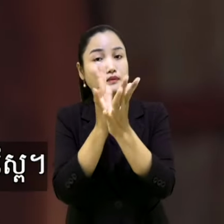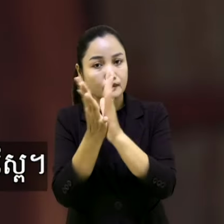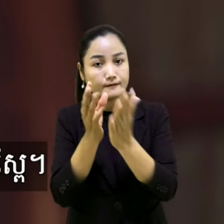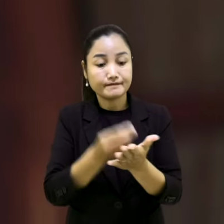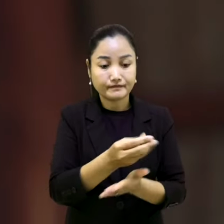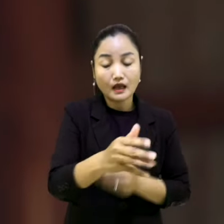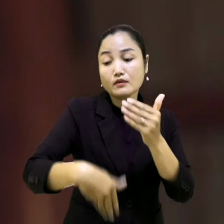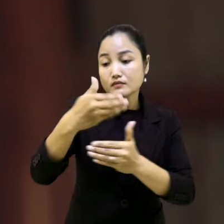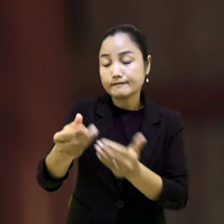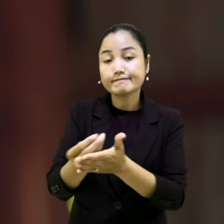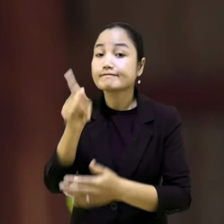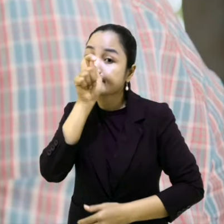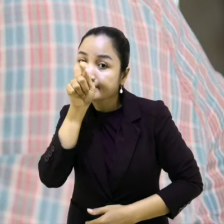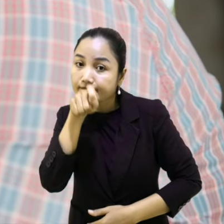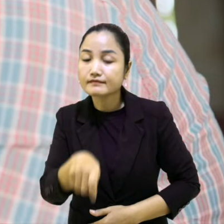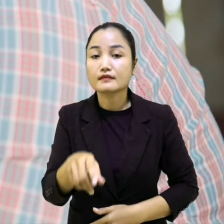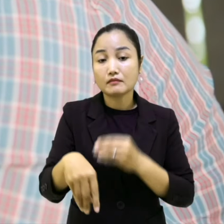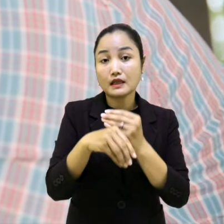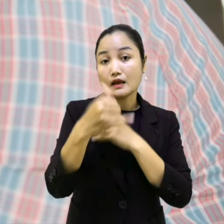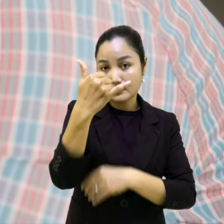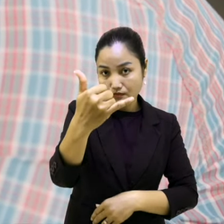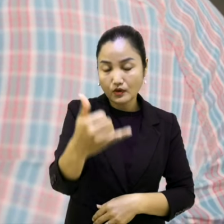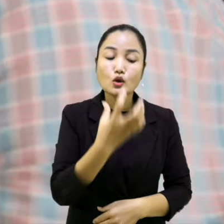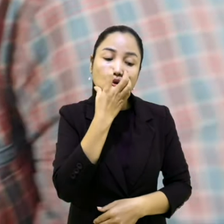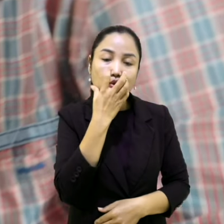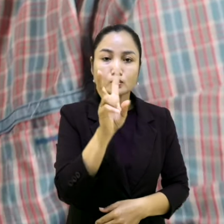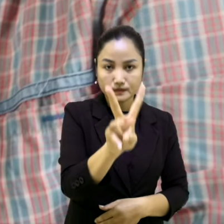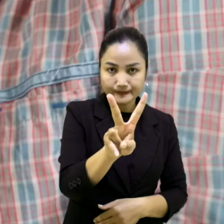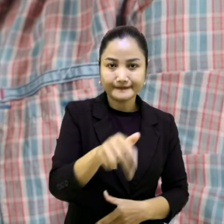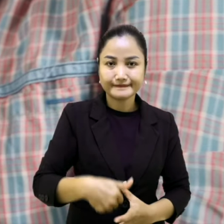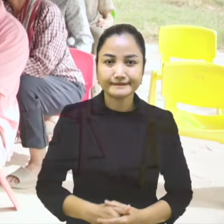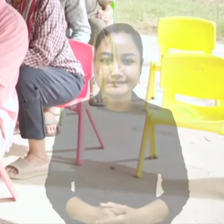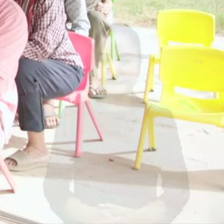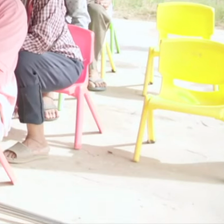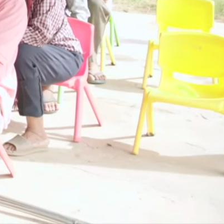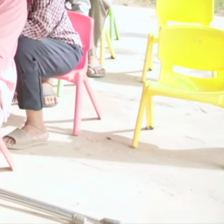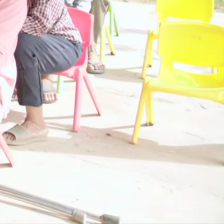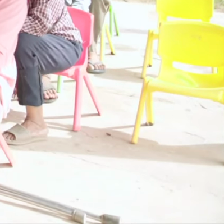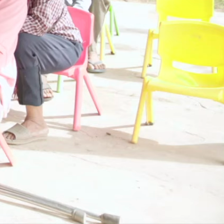nâng spì từ mở tiết nhóm tinh mòn mòn nhóm tinh thêm ăn bằng mùi chữ rục bì